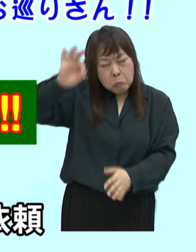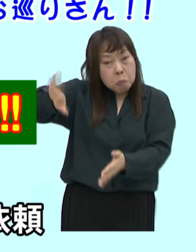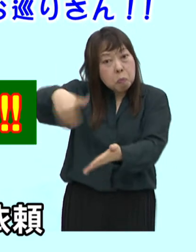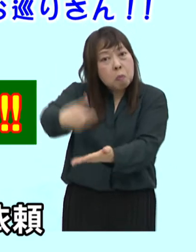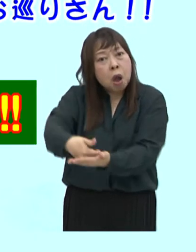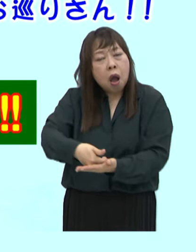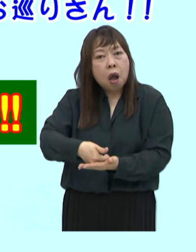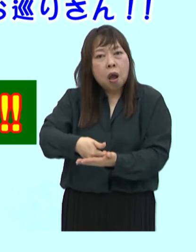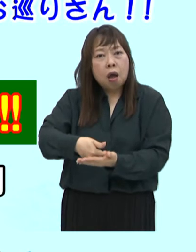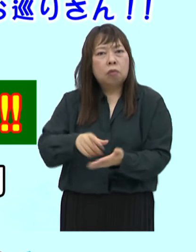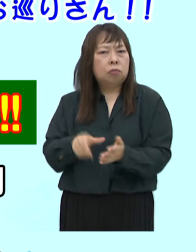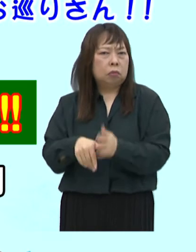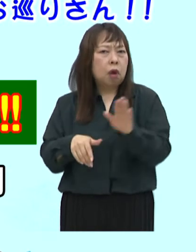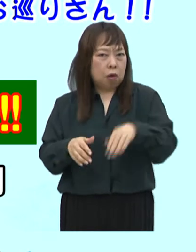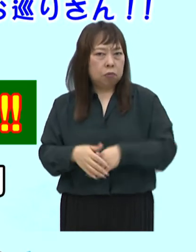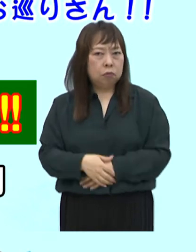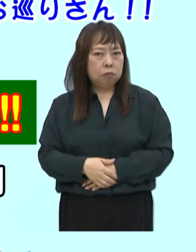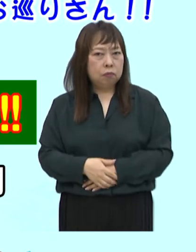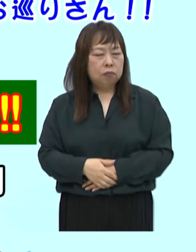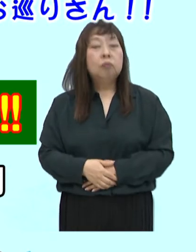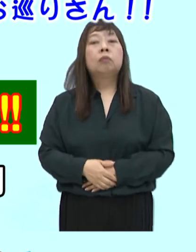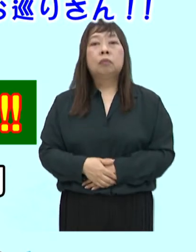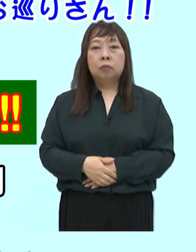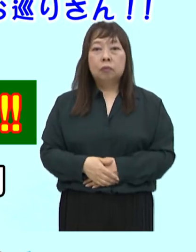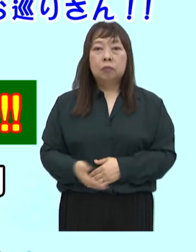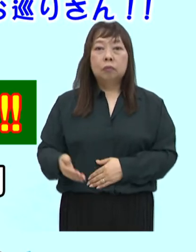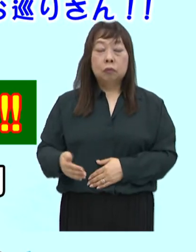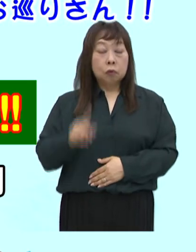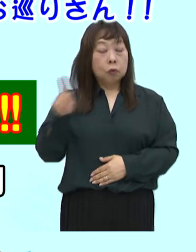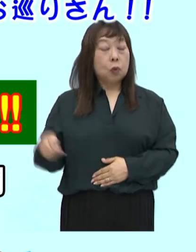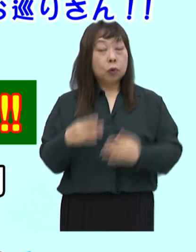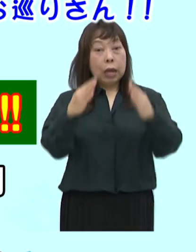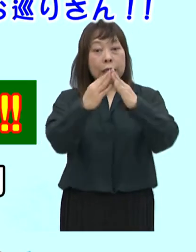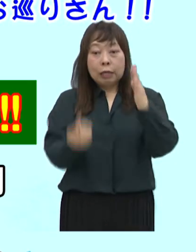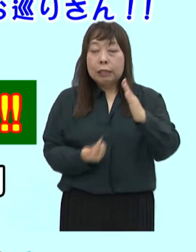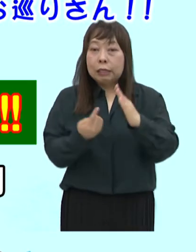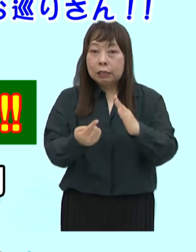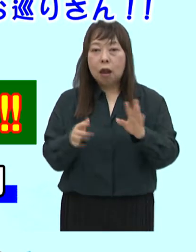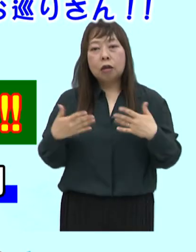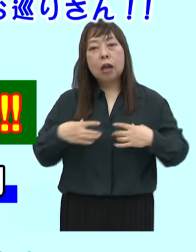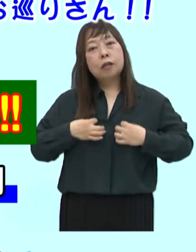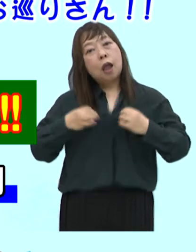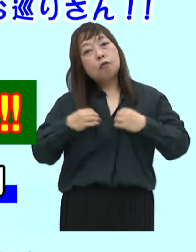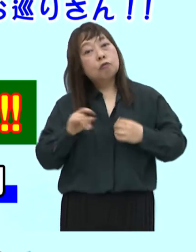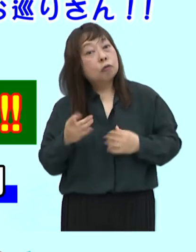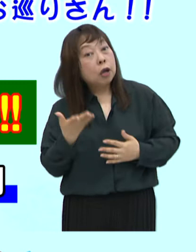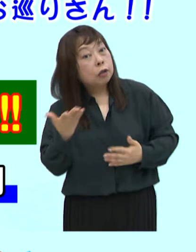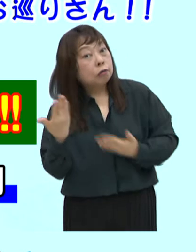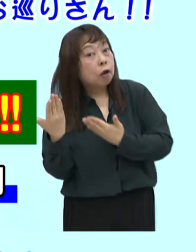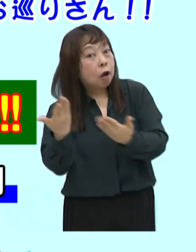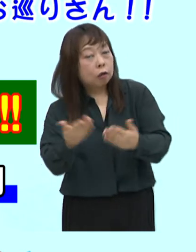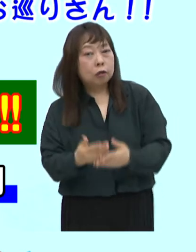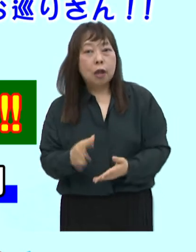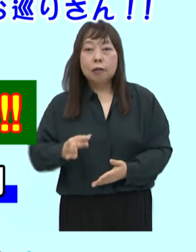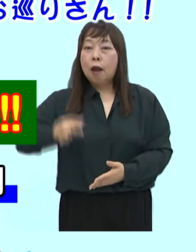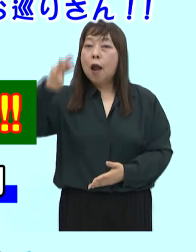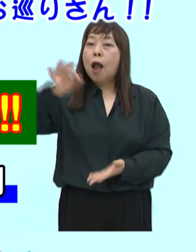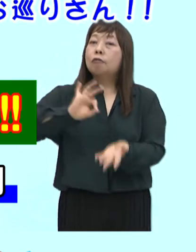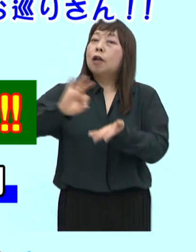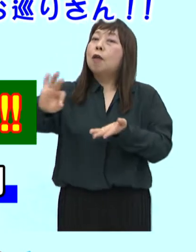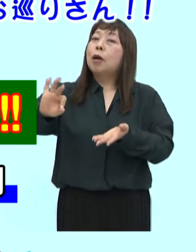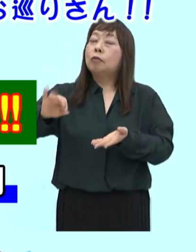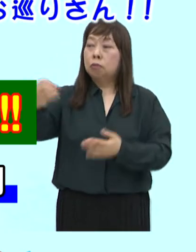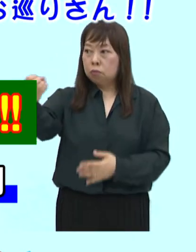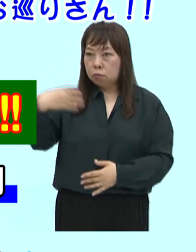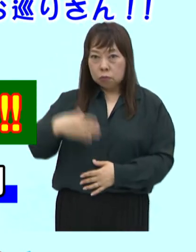、不意に自宅を訪問し不要な衣類はありませんか、高値で買い取らせていただき